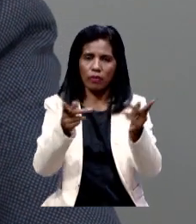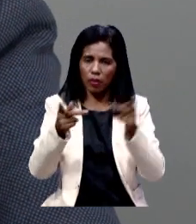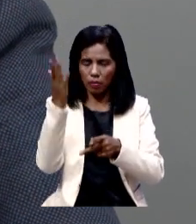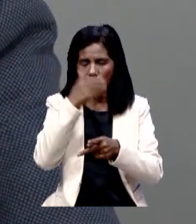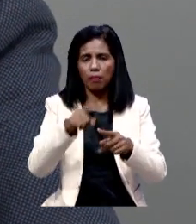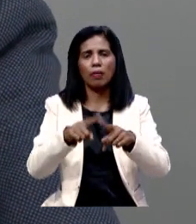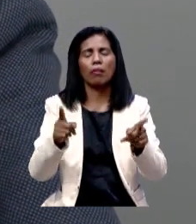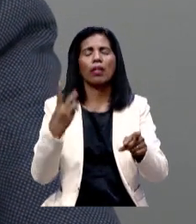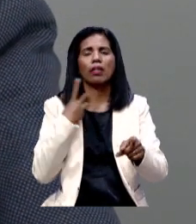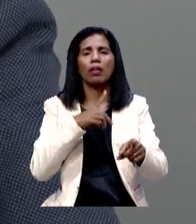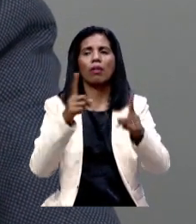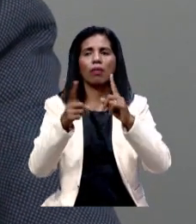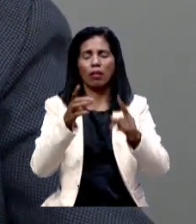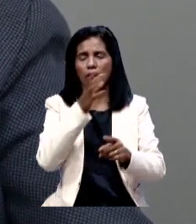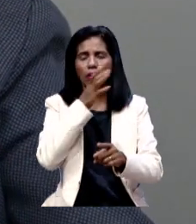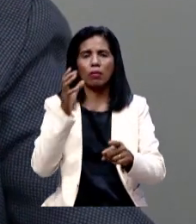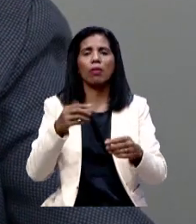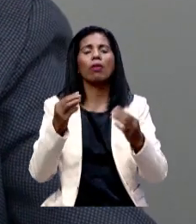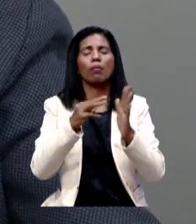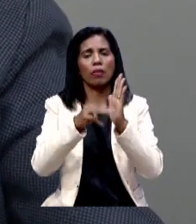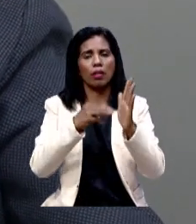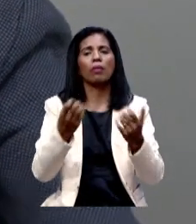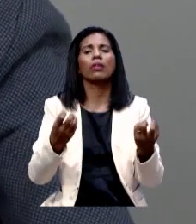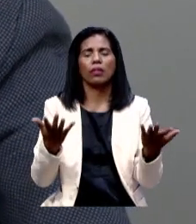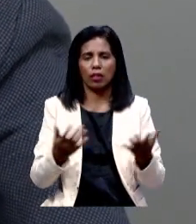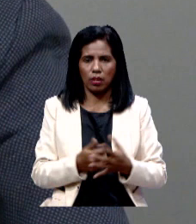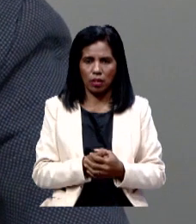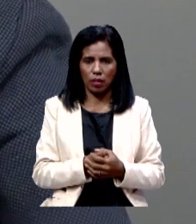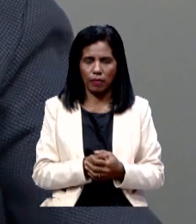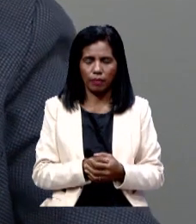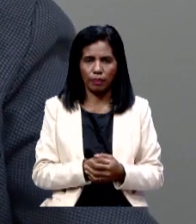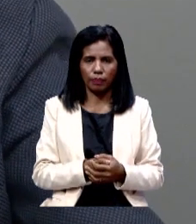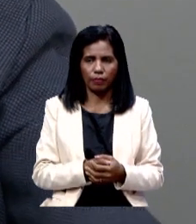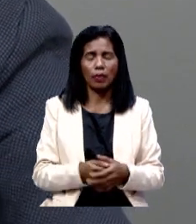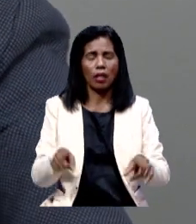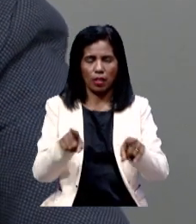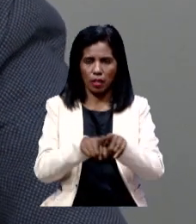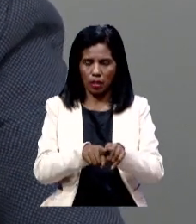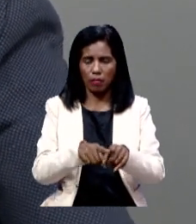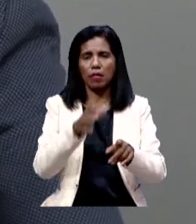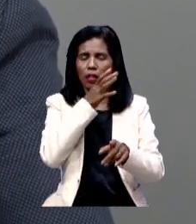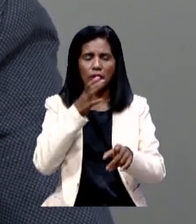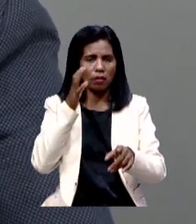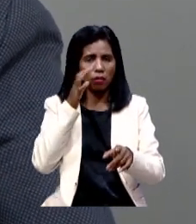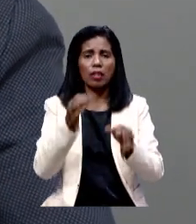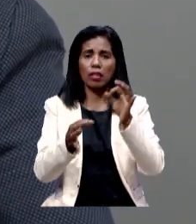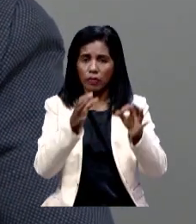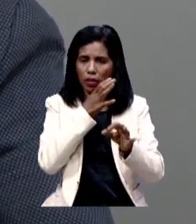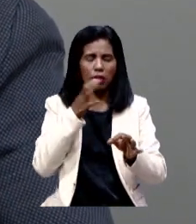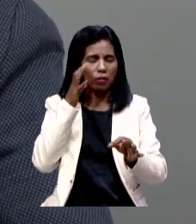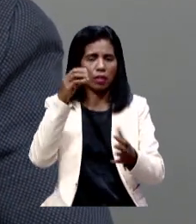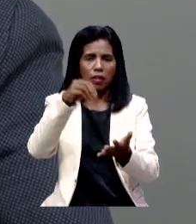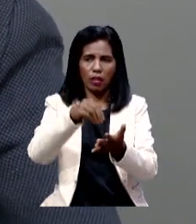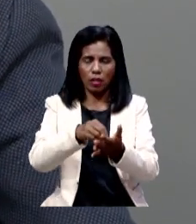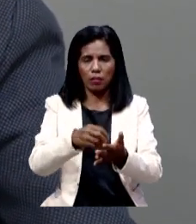ita kuliah agricultura homodeli da winsa. Turismo, label saya alternativa. Hanya sama sa agricultura. Se agricultura ita investerit